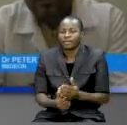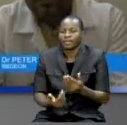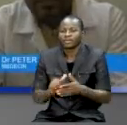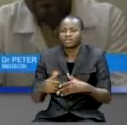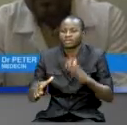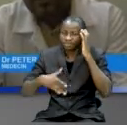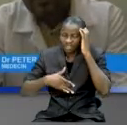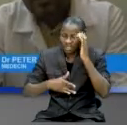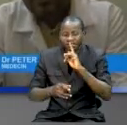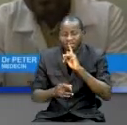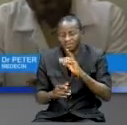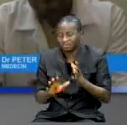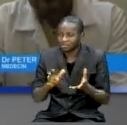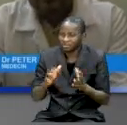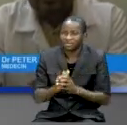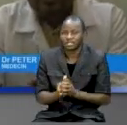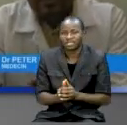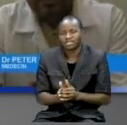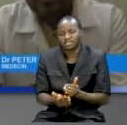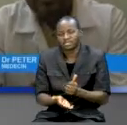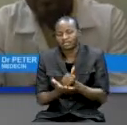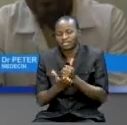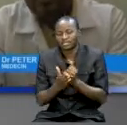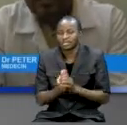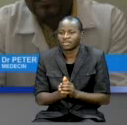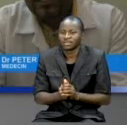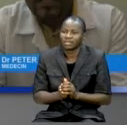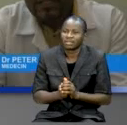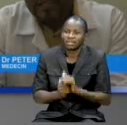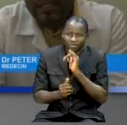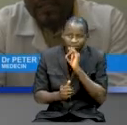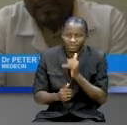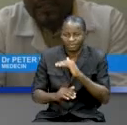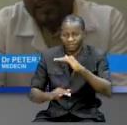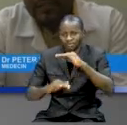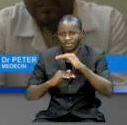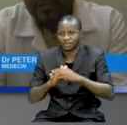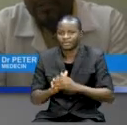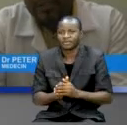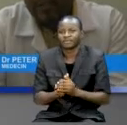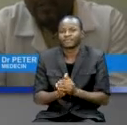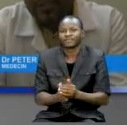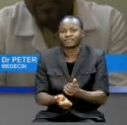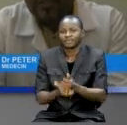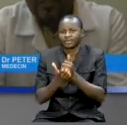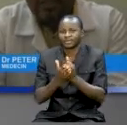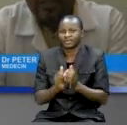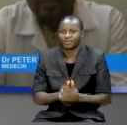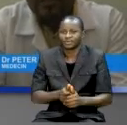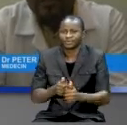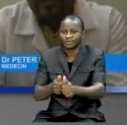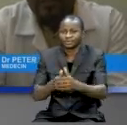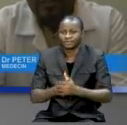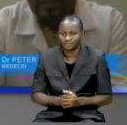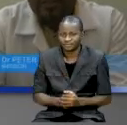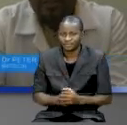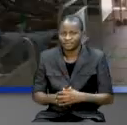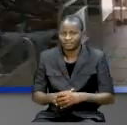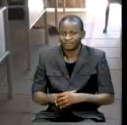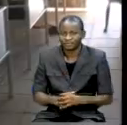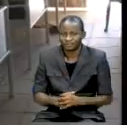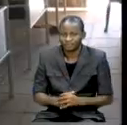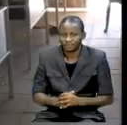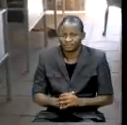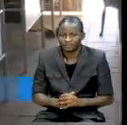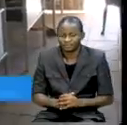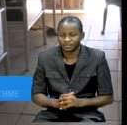cette maladie est sous-diagnostiquée et également insuffisamment traitée. Je vous propose ce commentaire d'Ege Tchala.